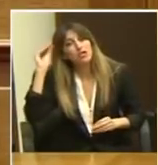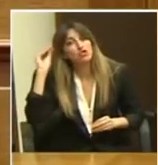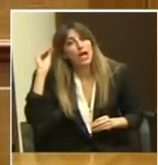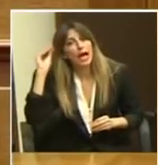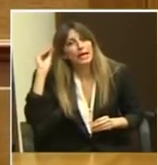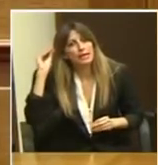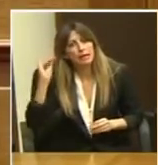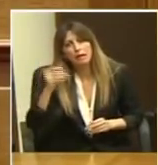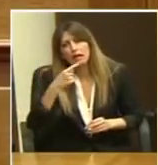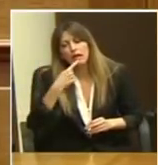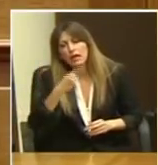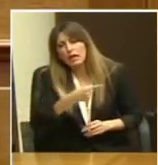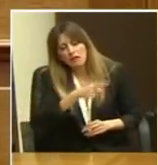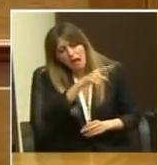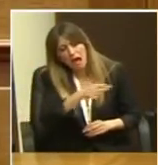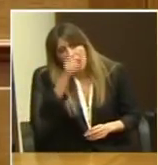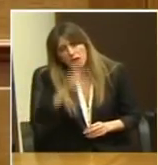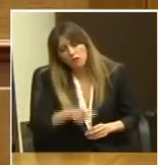Και θα θυμόμαστε πολύ καλά